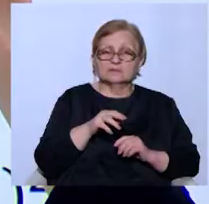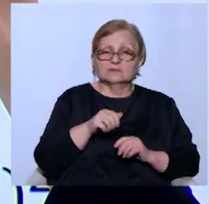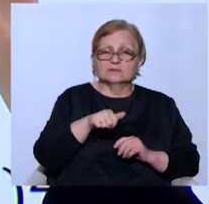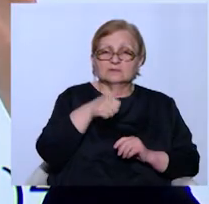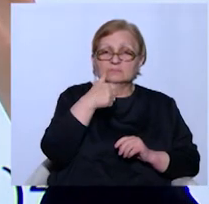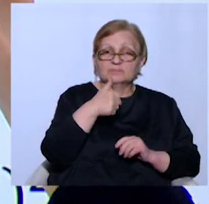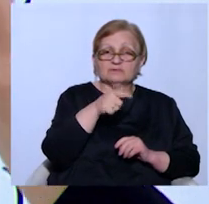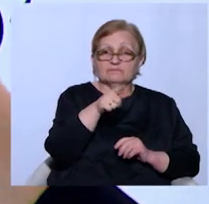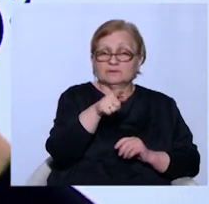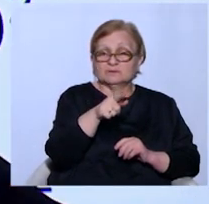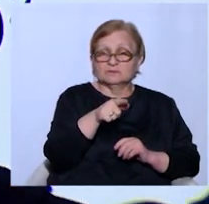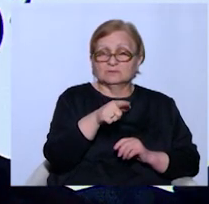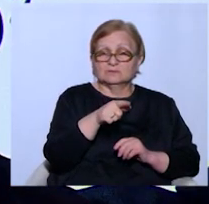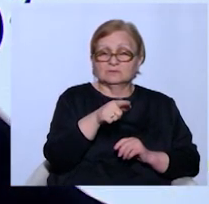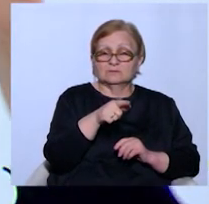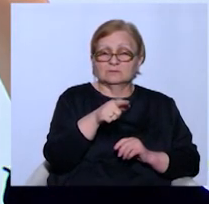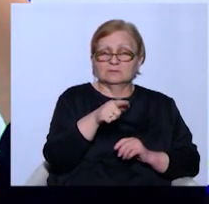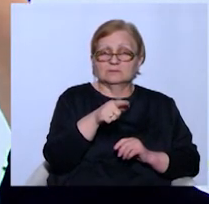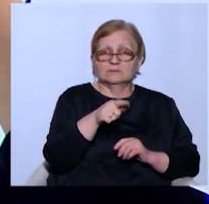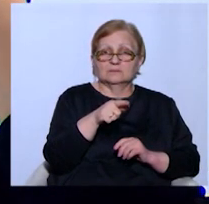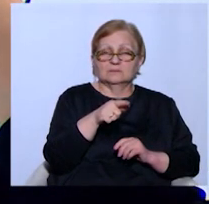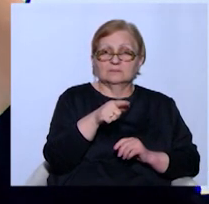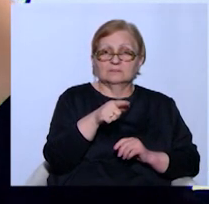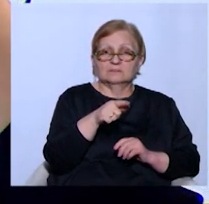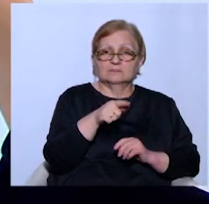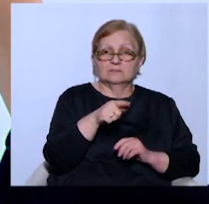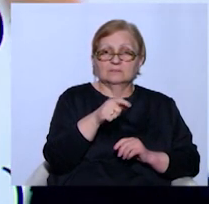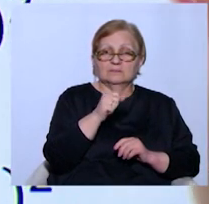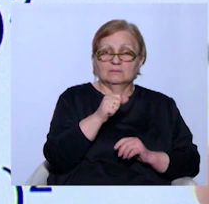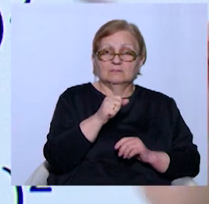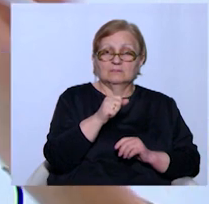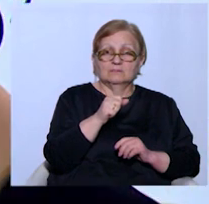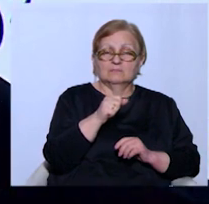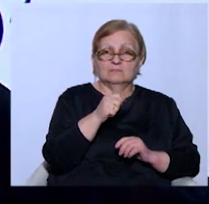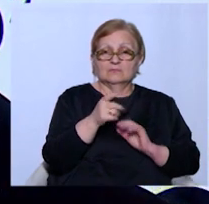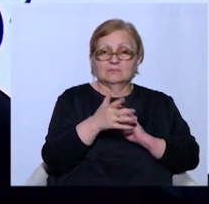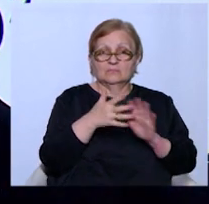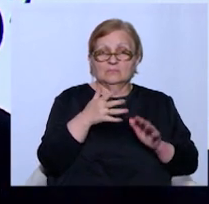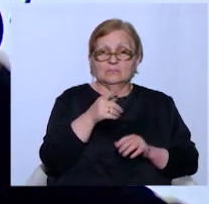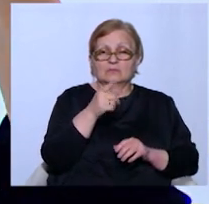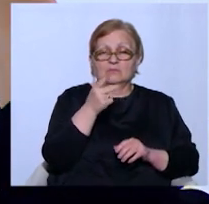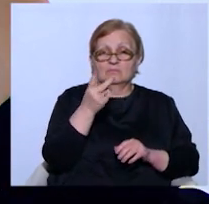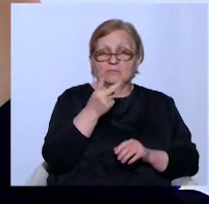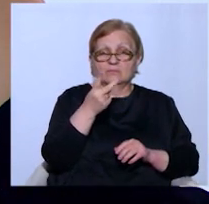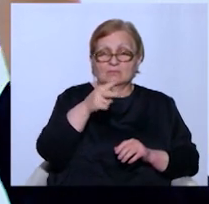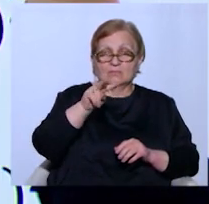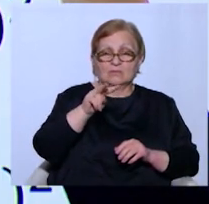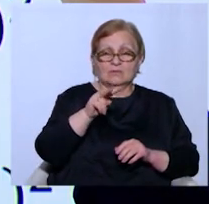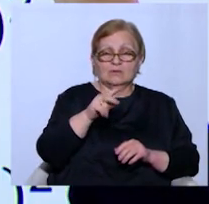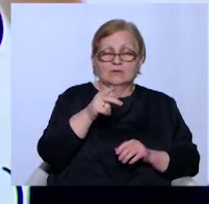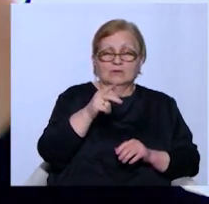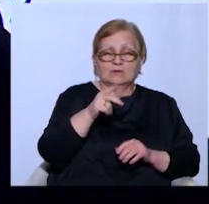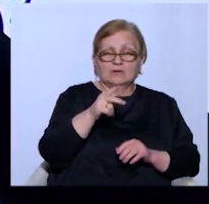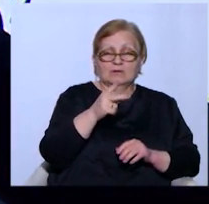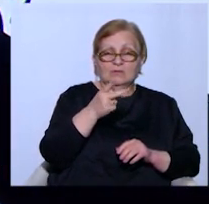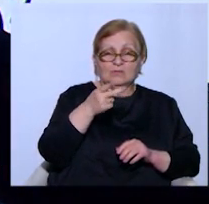წევრის კვადრატი, ანუ პირველი წევრის კვადრატი, ესე იგი სავარაუდოდ აქ უნდა მქონდეს a, რომ გამოვიცნო. მერე 2ჯერ პირველი წევრი